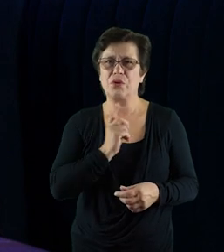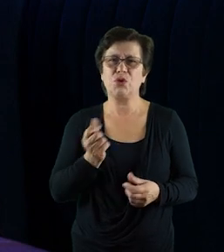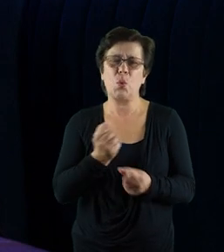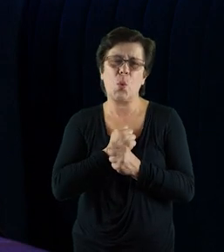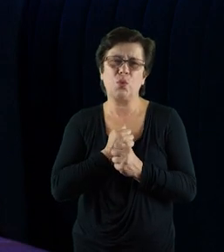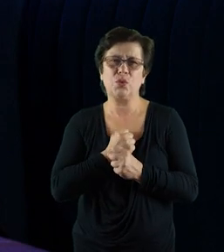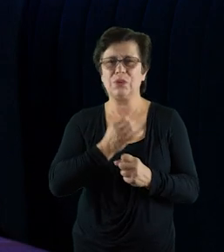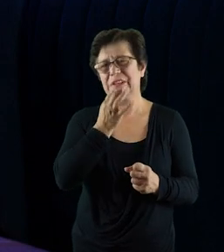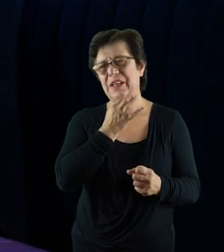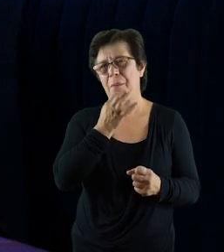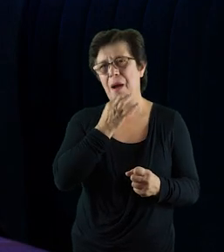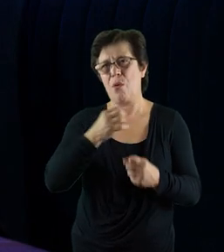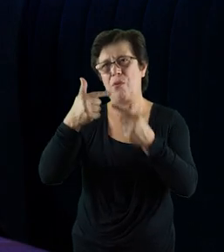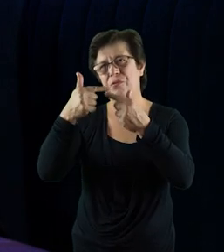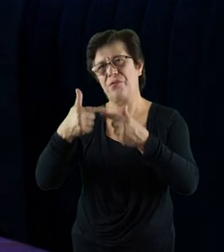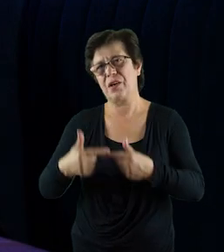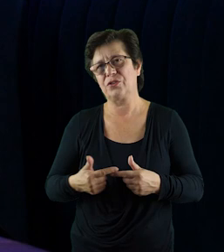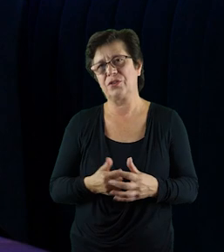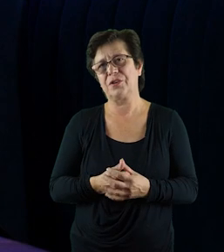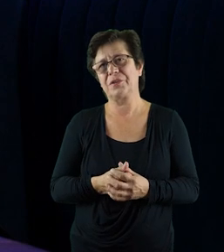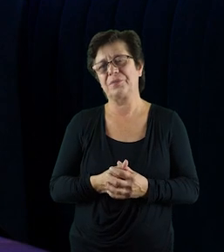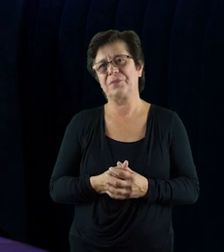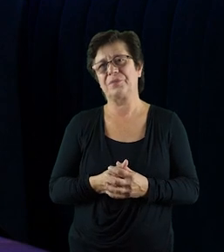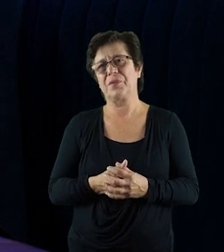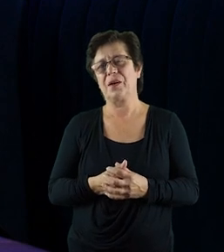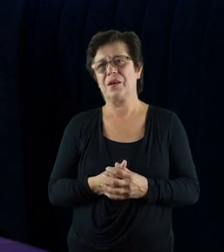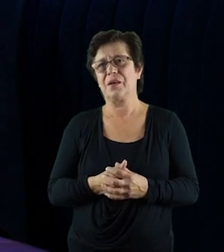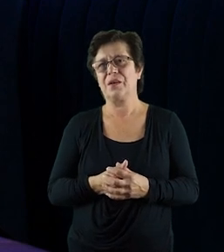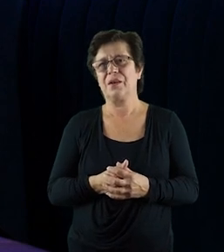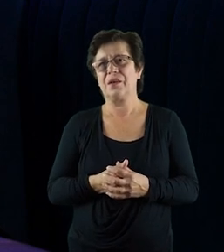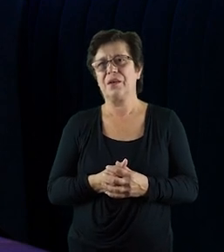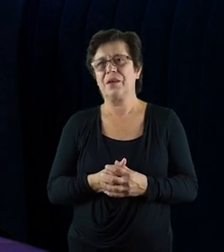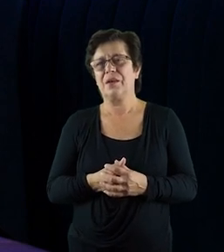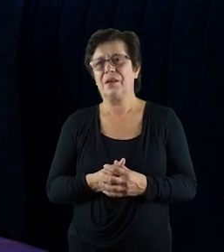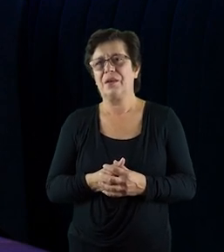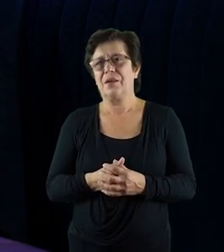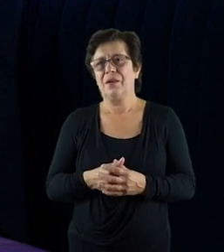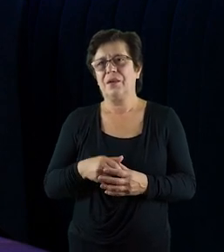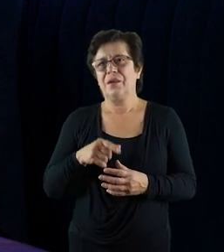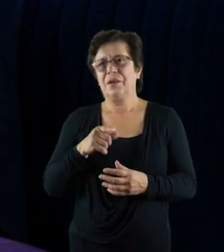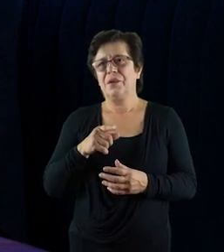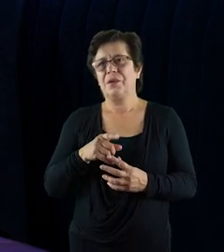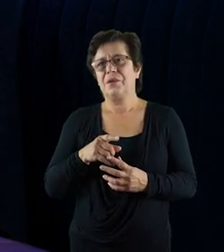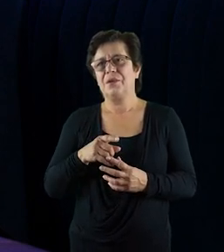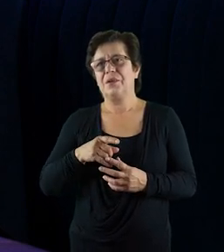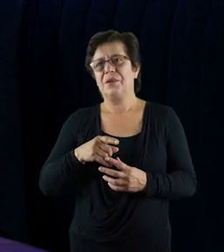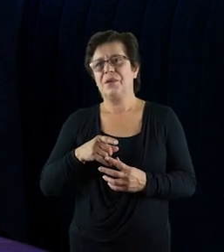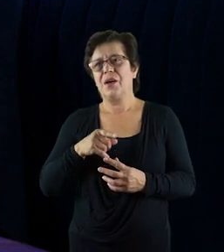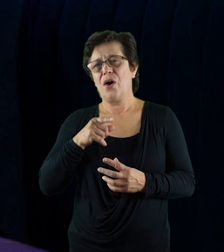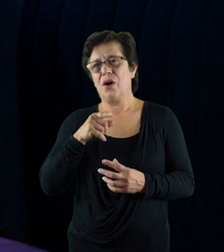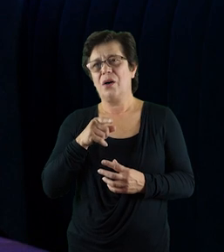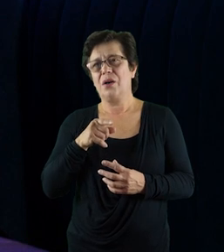o następne wiersze. I to jest tak, po prostu to prawdopodobnie Grydzewski napisał.